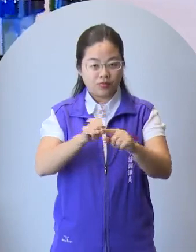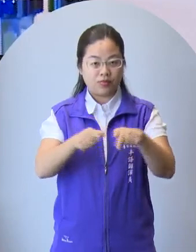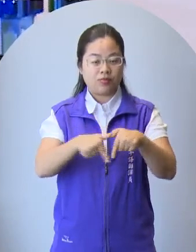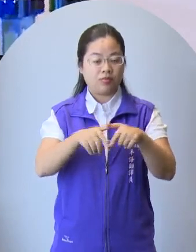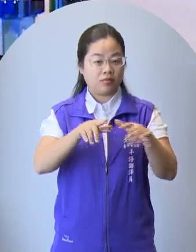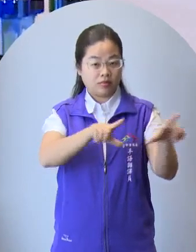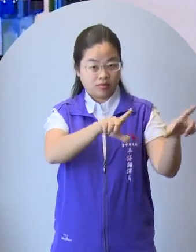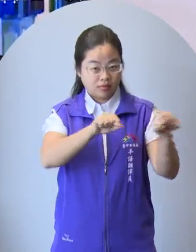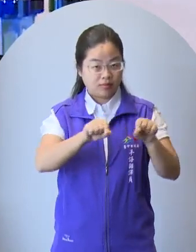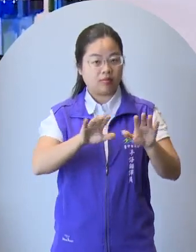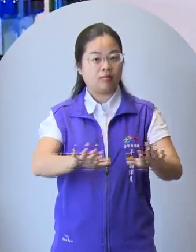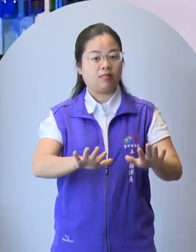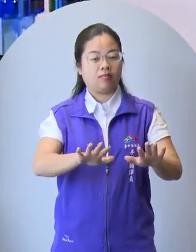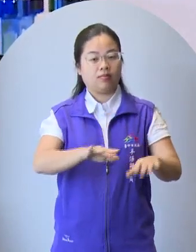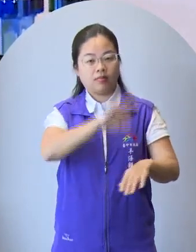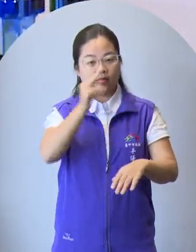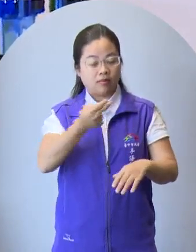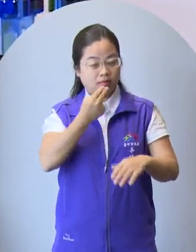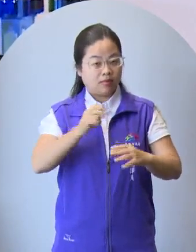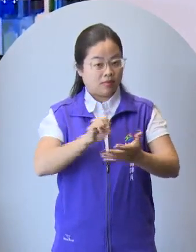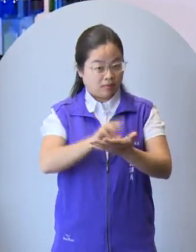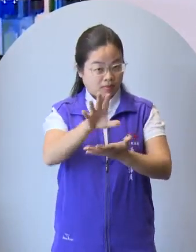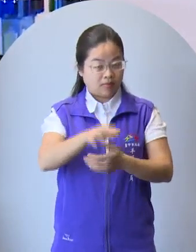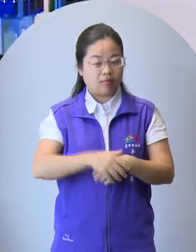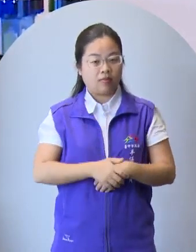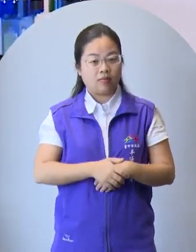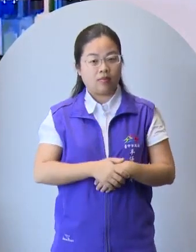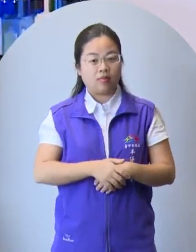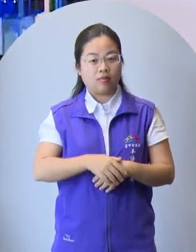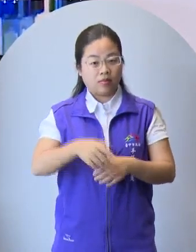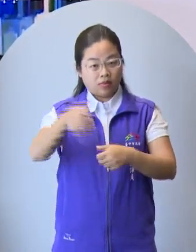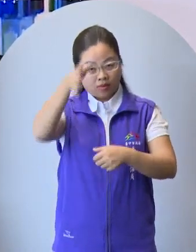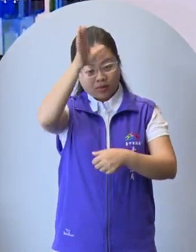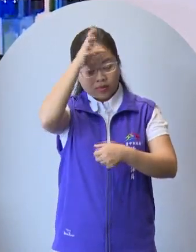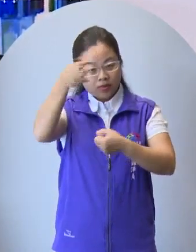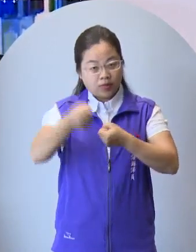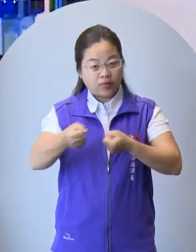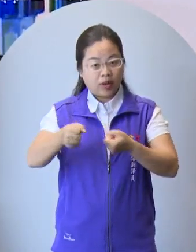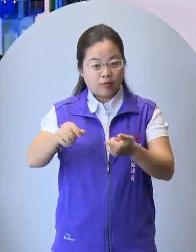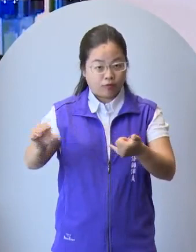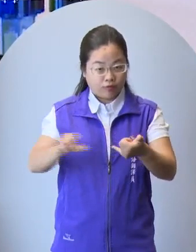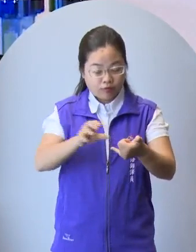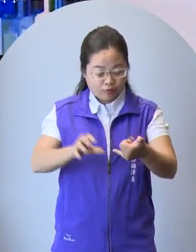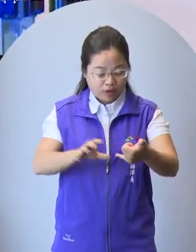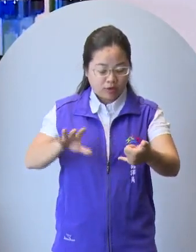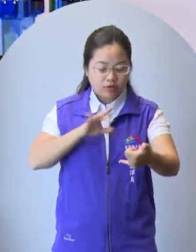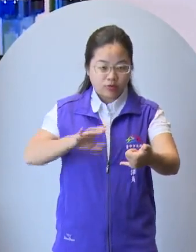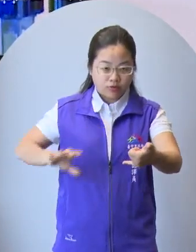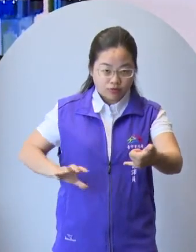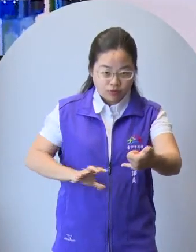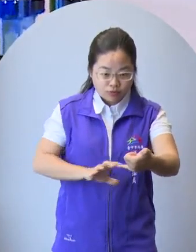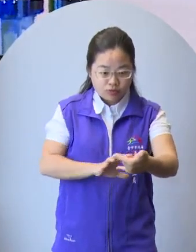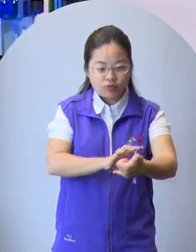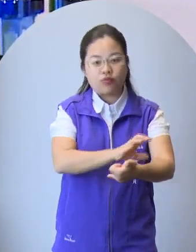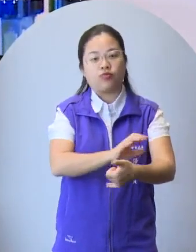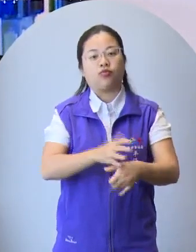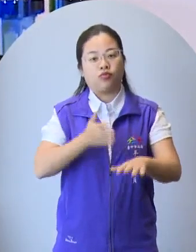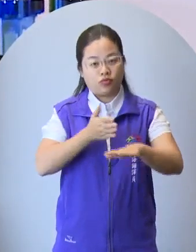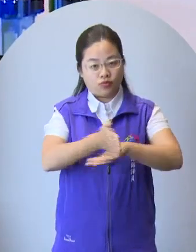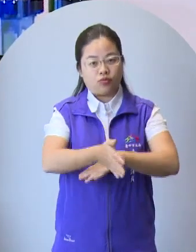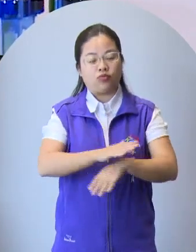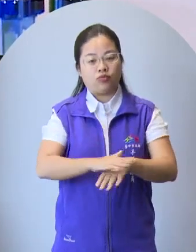的气象预报，苏拉台风呢会从台湾的南边过境扫